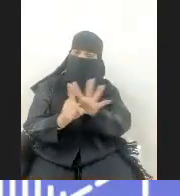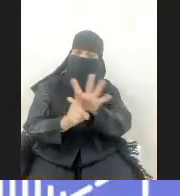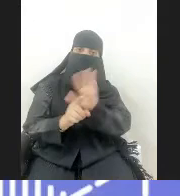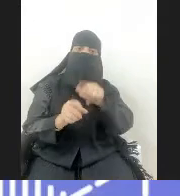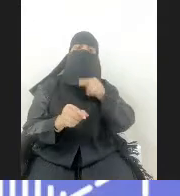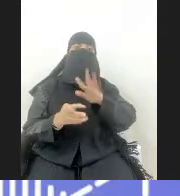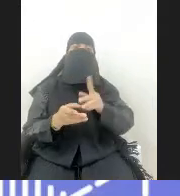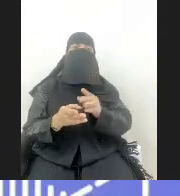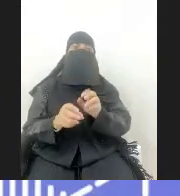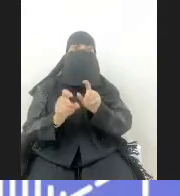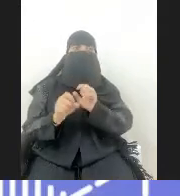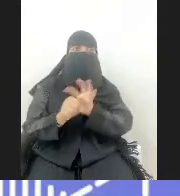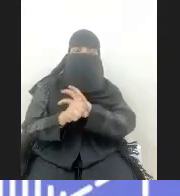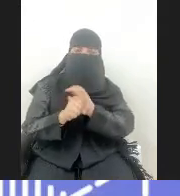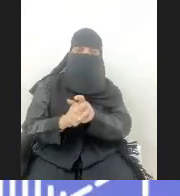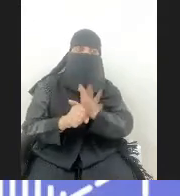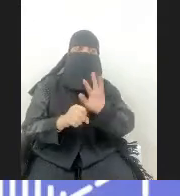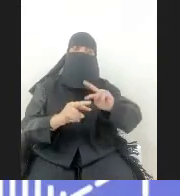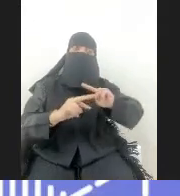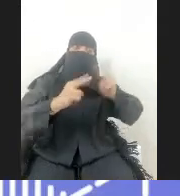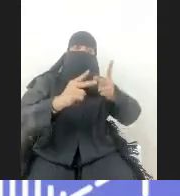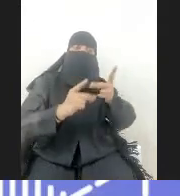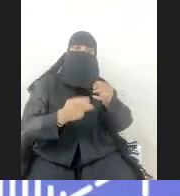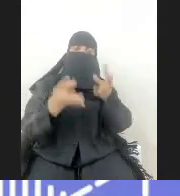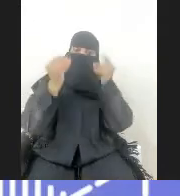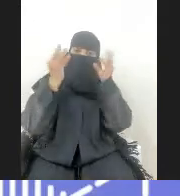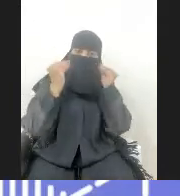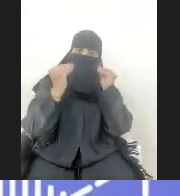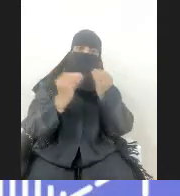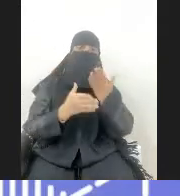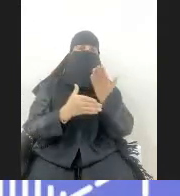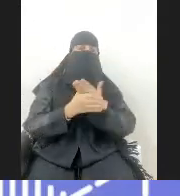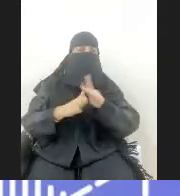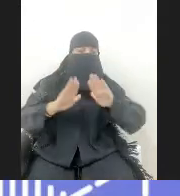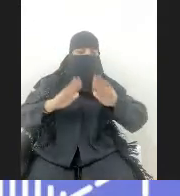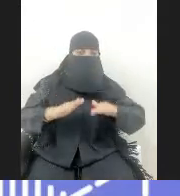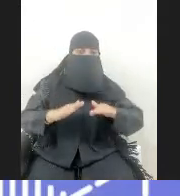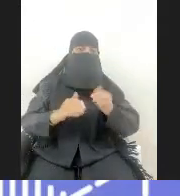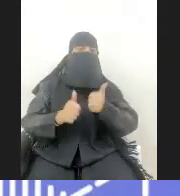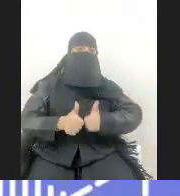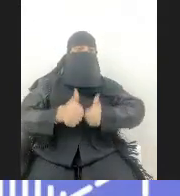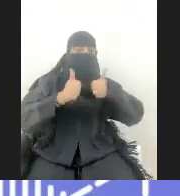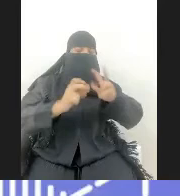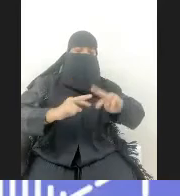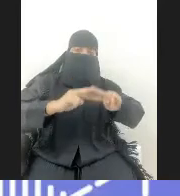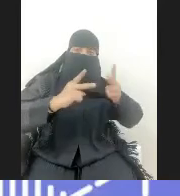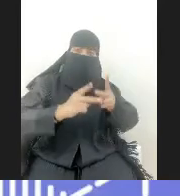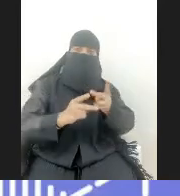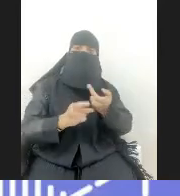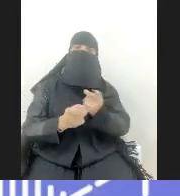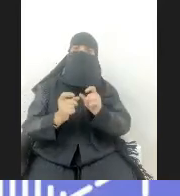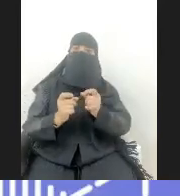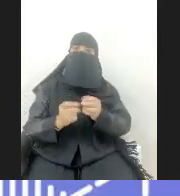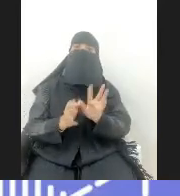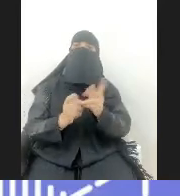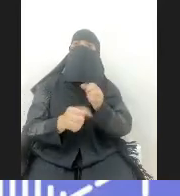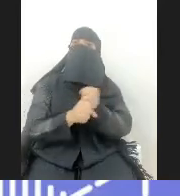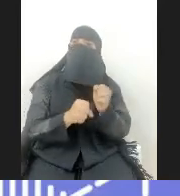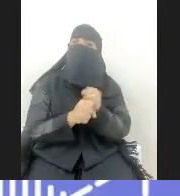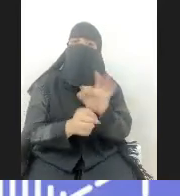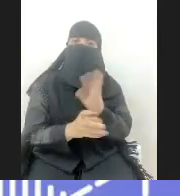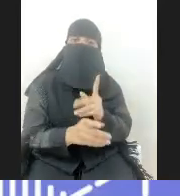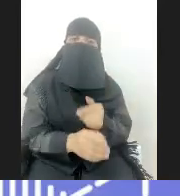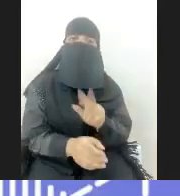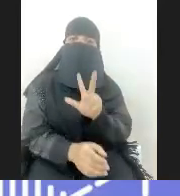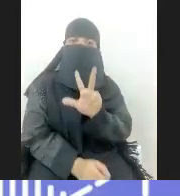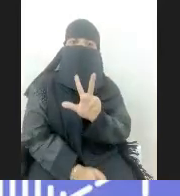الزمن لإحداث نقلة نوعية في التعليم من أجل البقاء والقدرة على التحول باستخدام التقنيات والتحديثات في